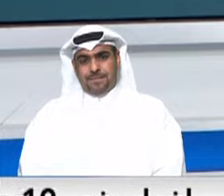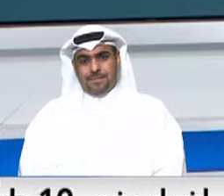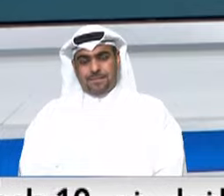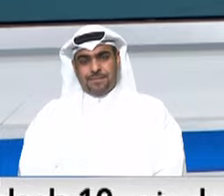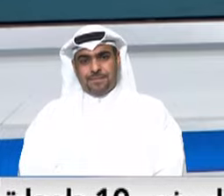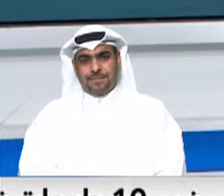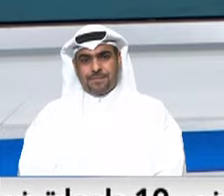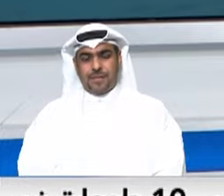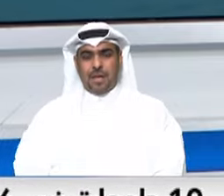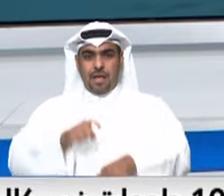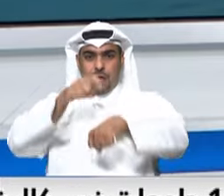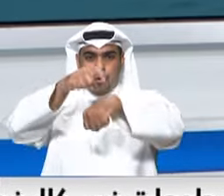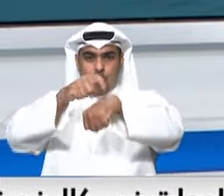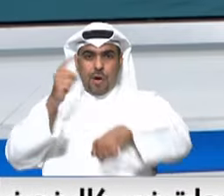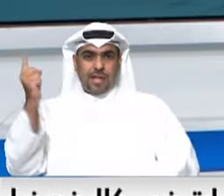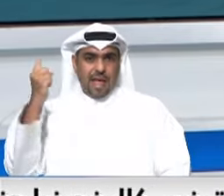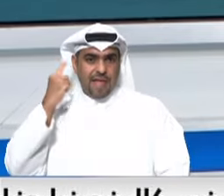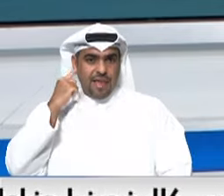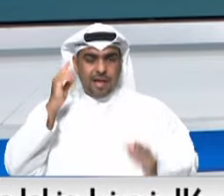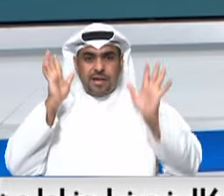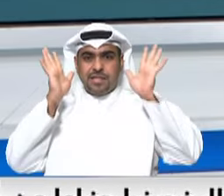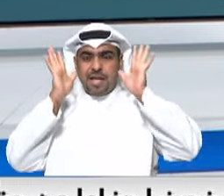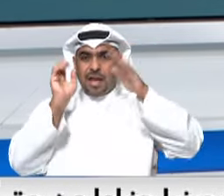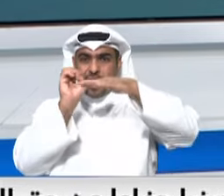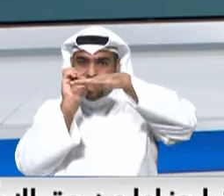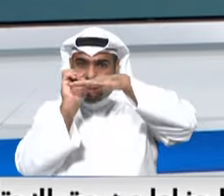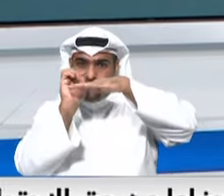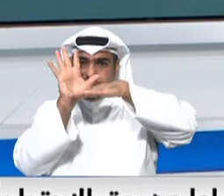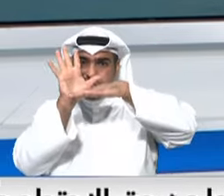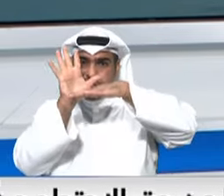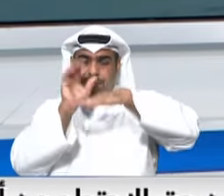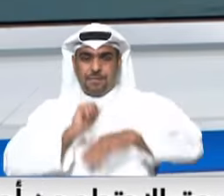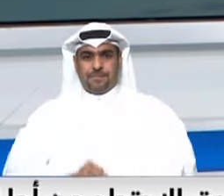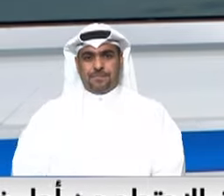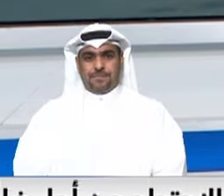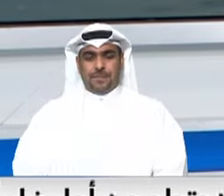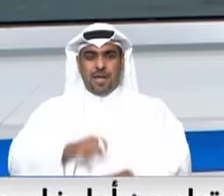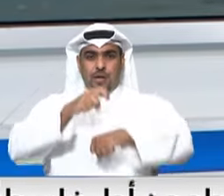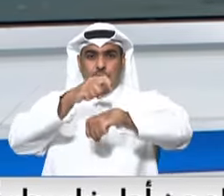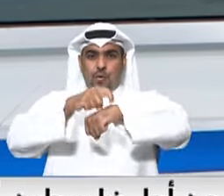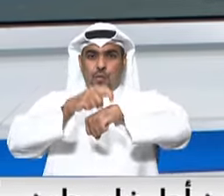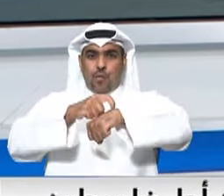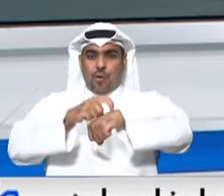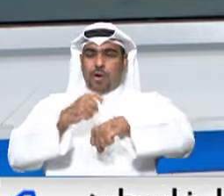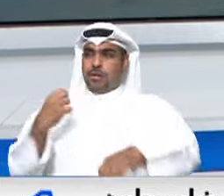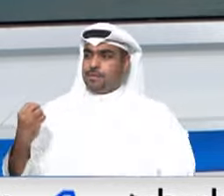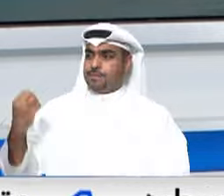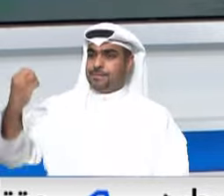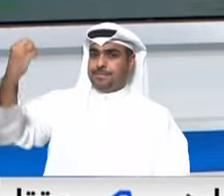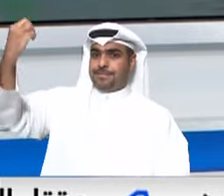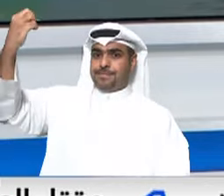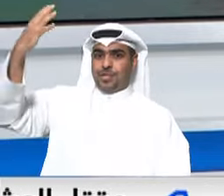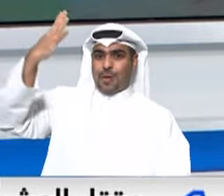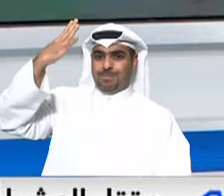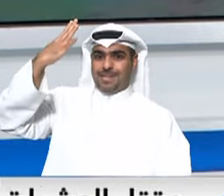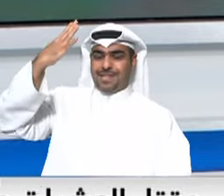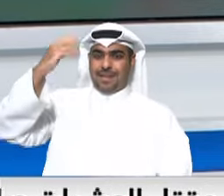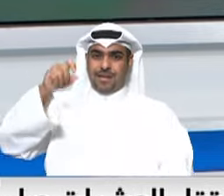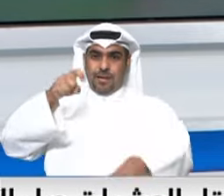أذان الفجر حسب التوقيت المحلي لمدينة الكويت الساعة 3:23 دقيقة، موعد شروق الشمس الساعة